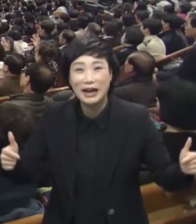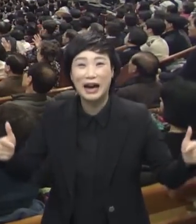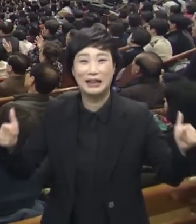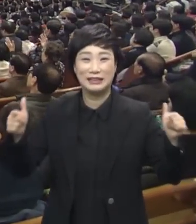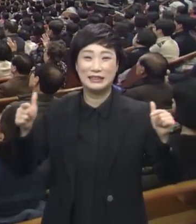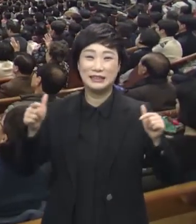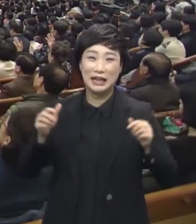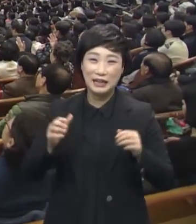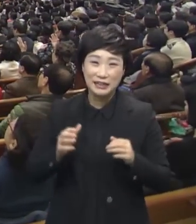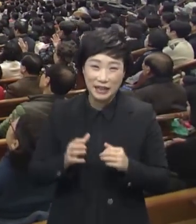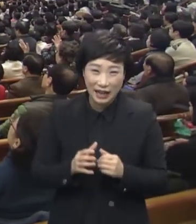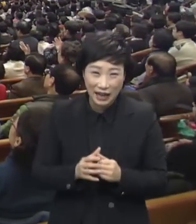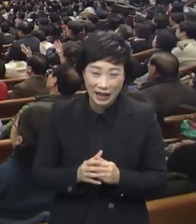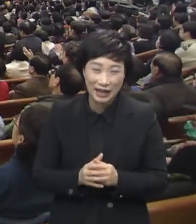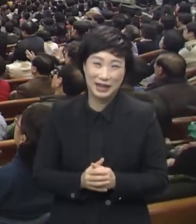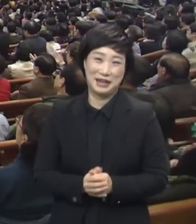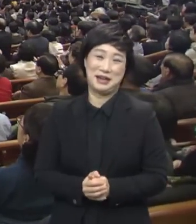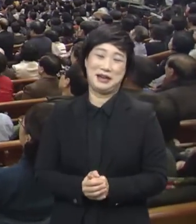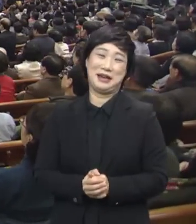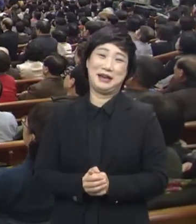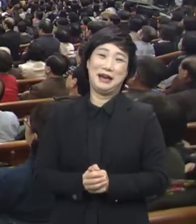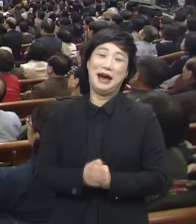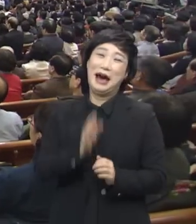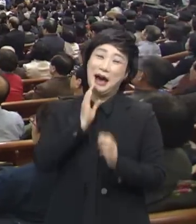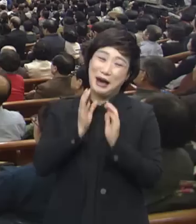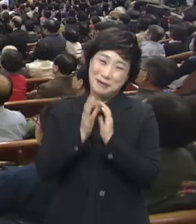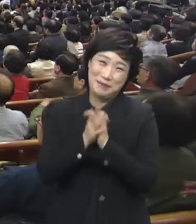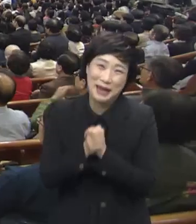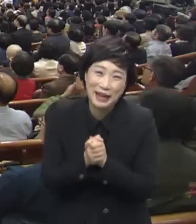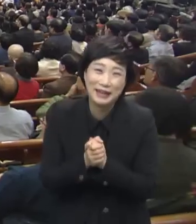뒤돌아서지 않겠네.